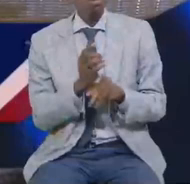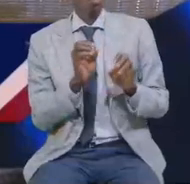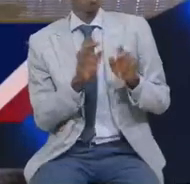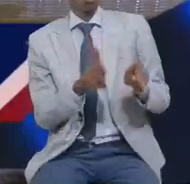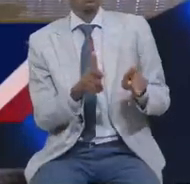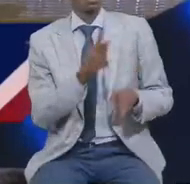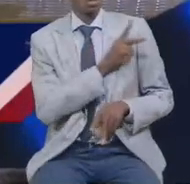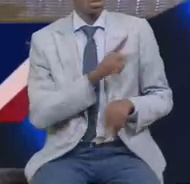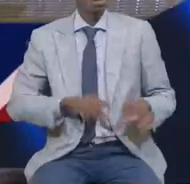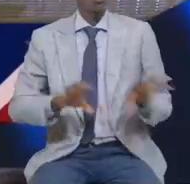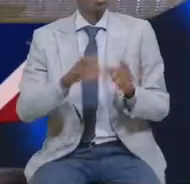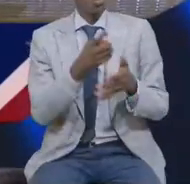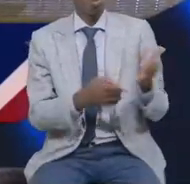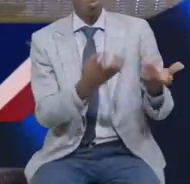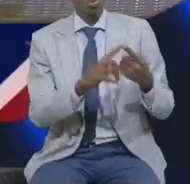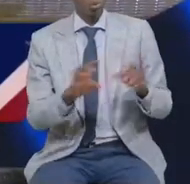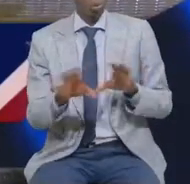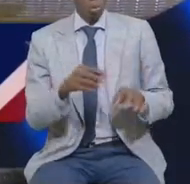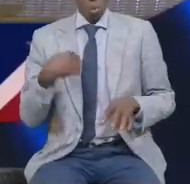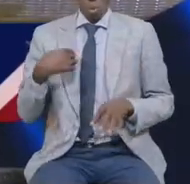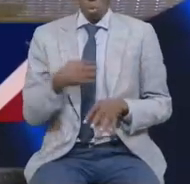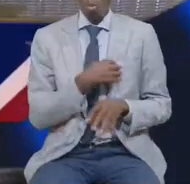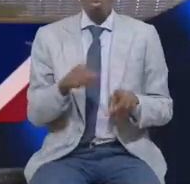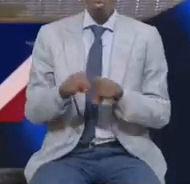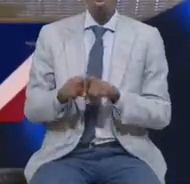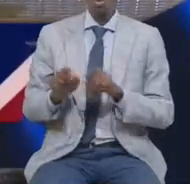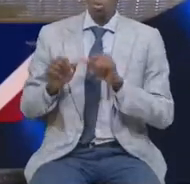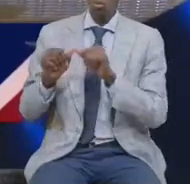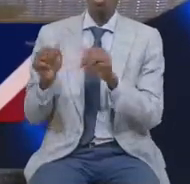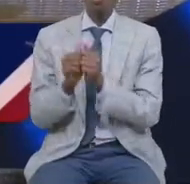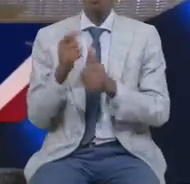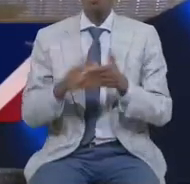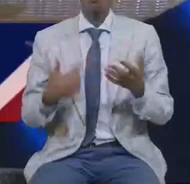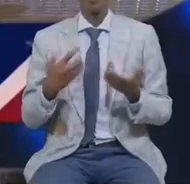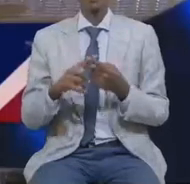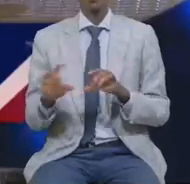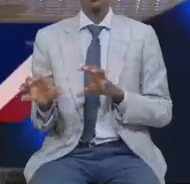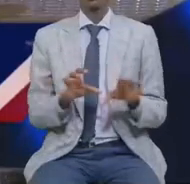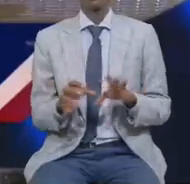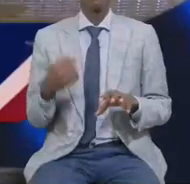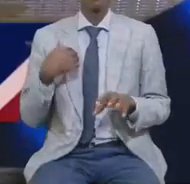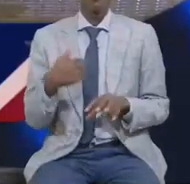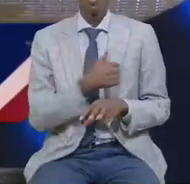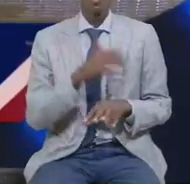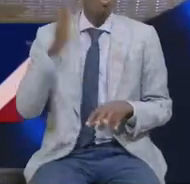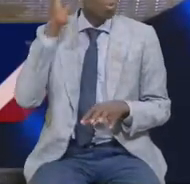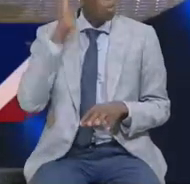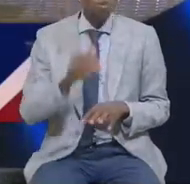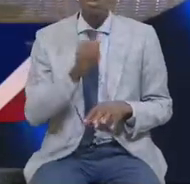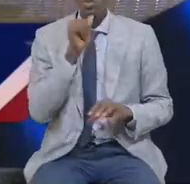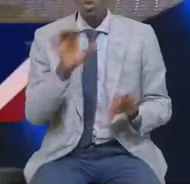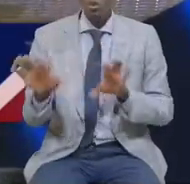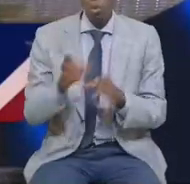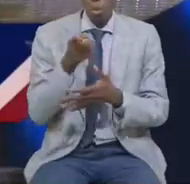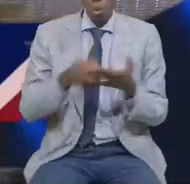Nous aussi, nous allons faire ce que nous voulons faire. Nous n'allons pas faire ce que tu nous dis de faire. Parce que